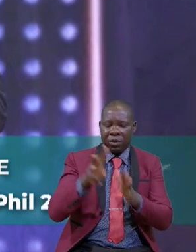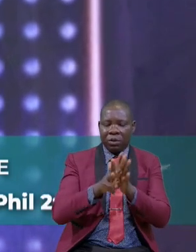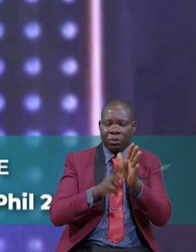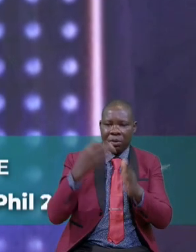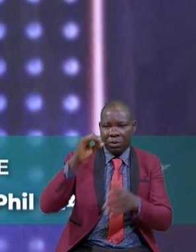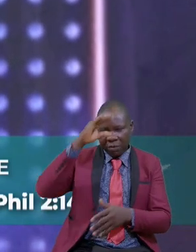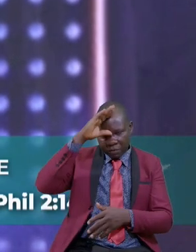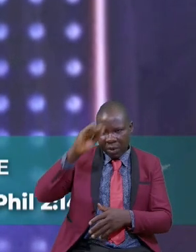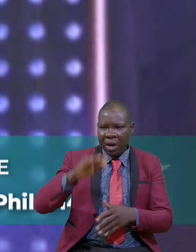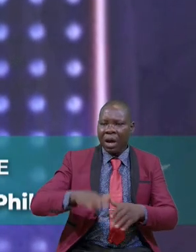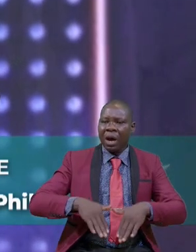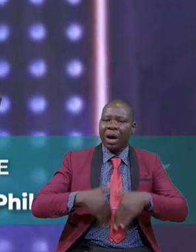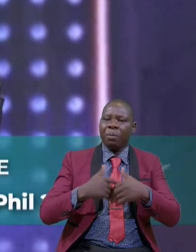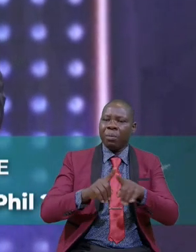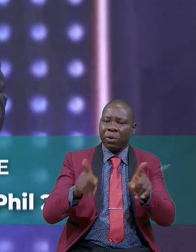mais de Dieu.